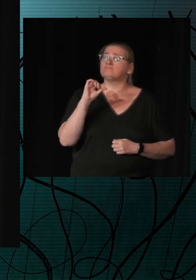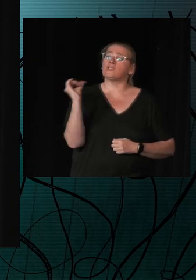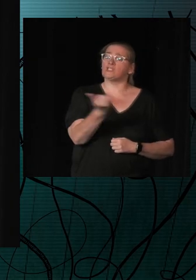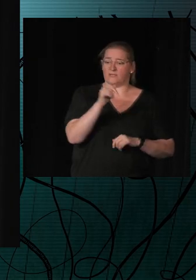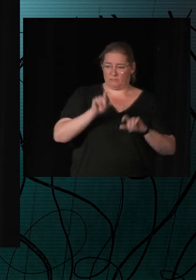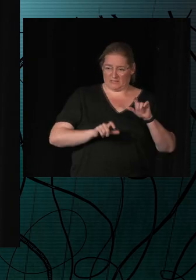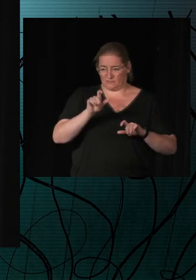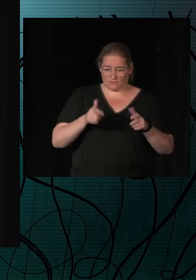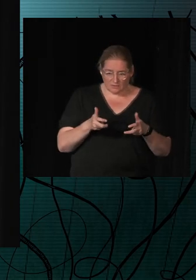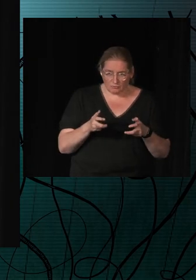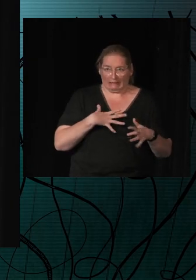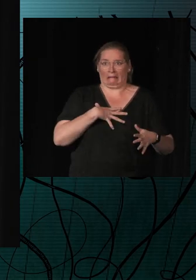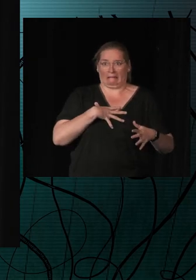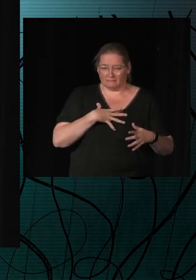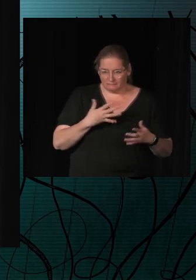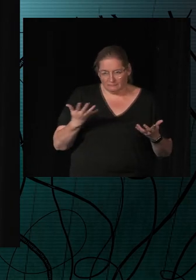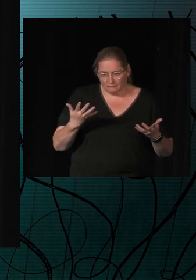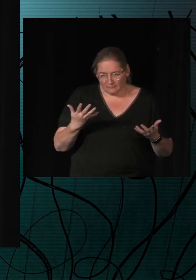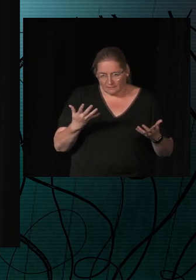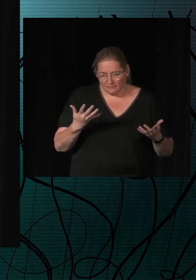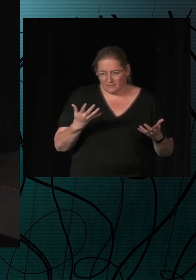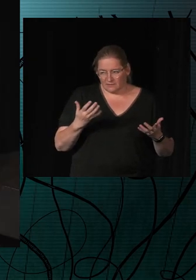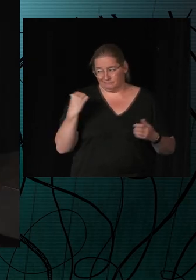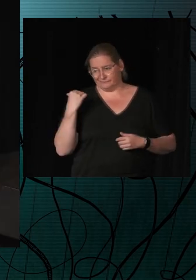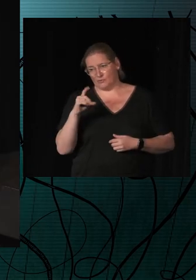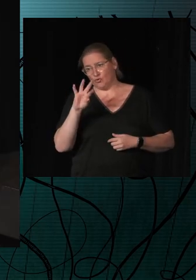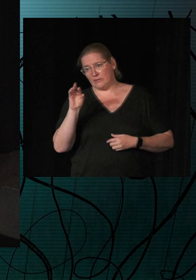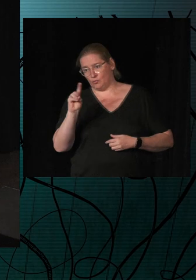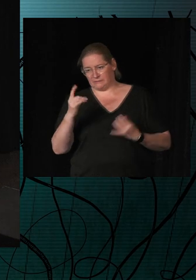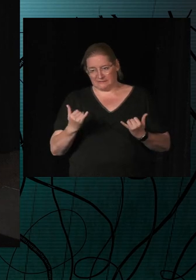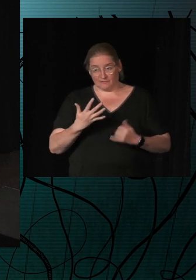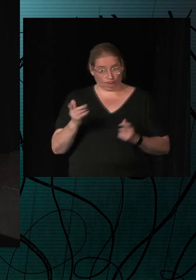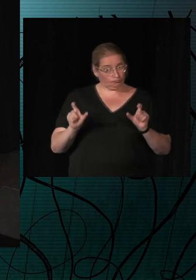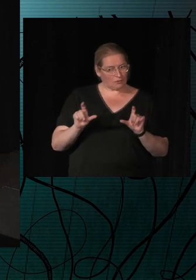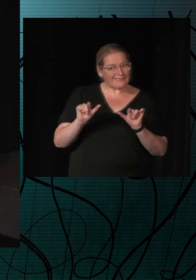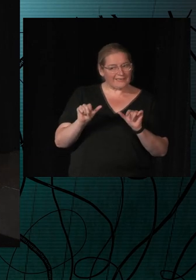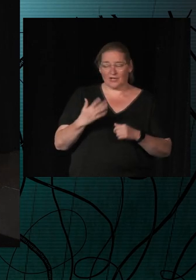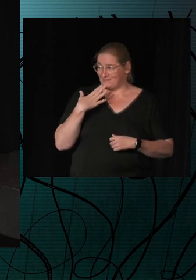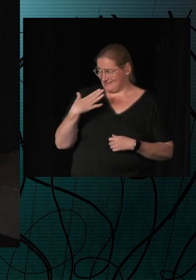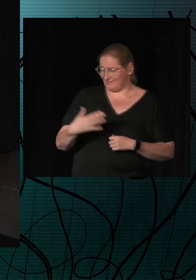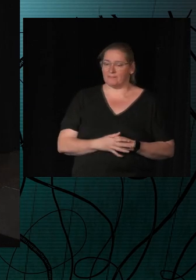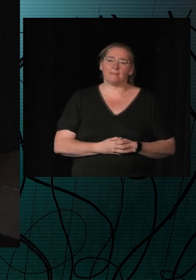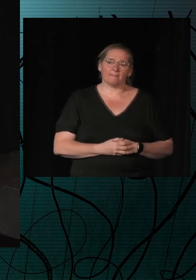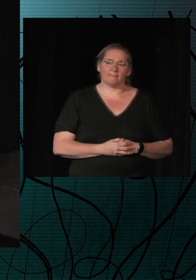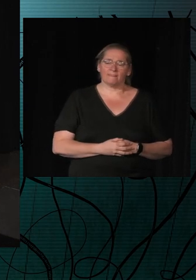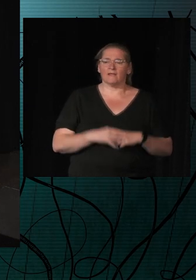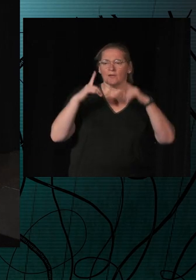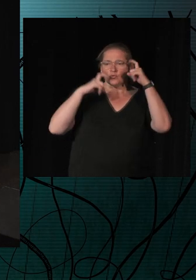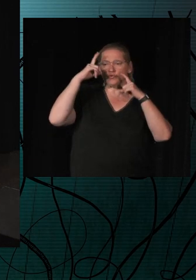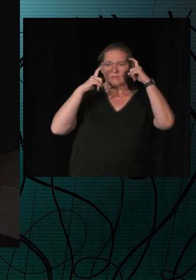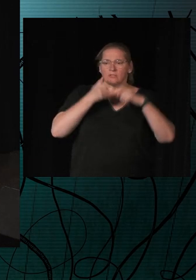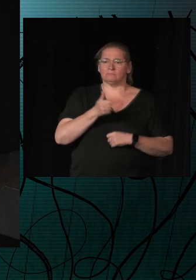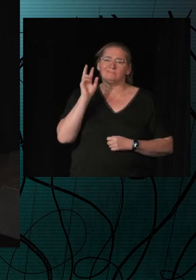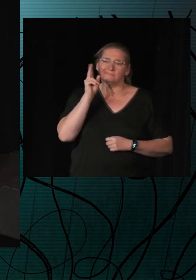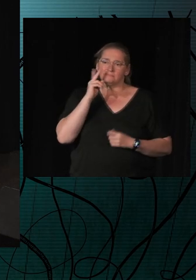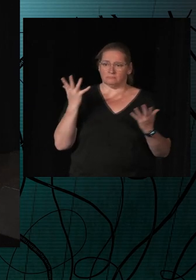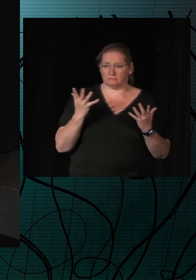euh donc on a de la chance d'avoir doollywood avec nous aujourd'hui euh oui euh sur twitch tu as l'habitude de mettre